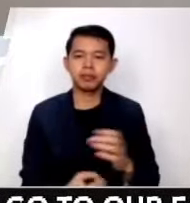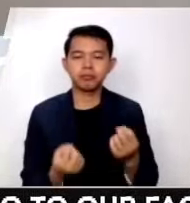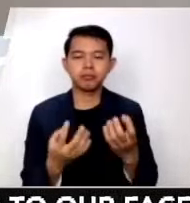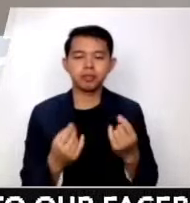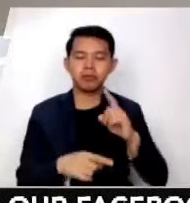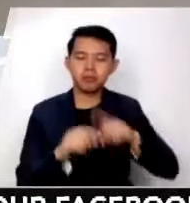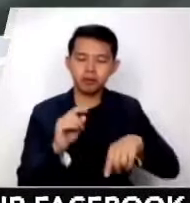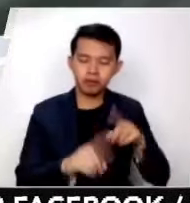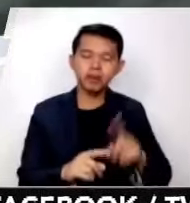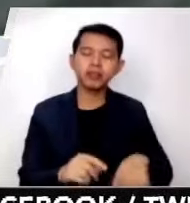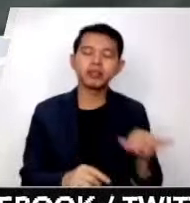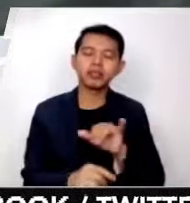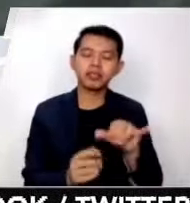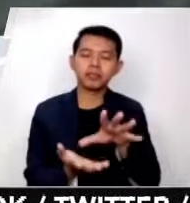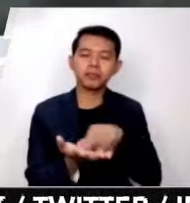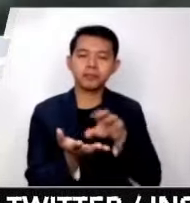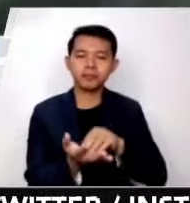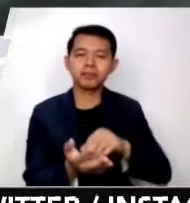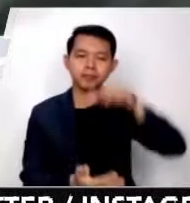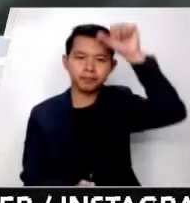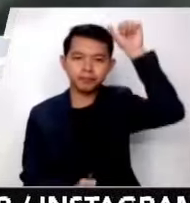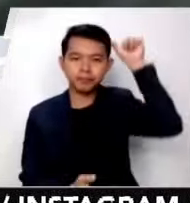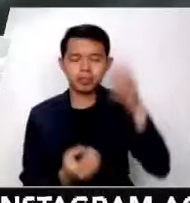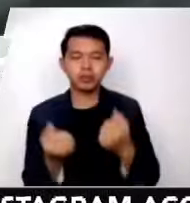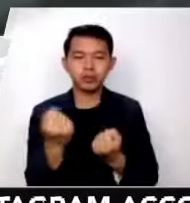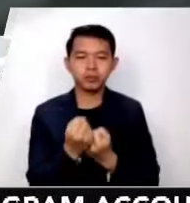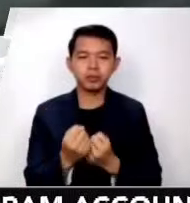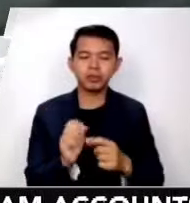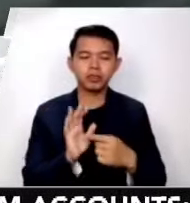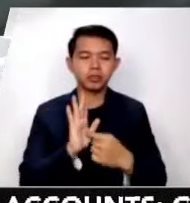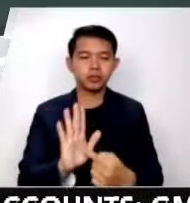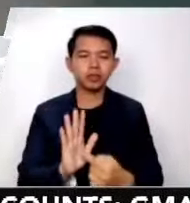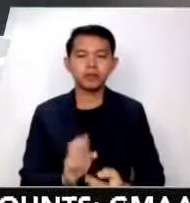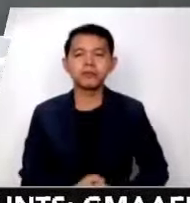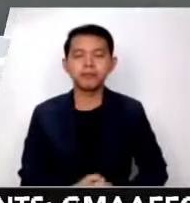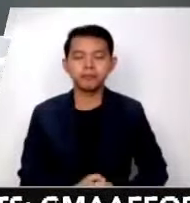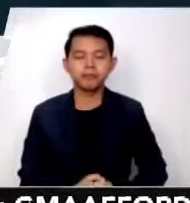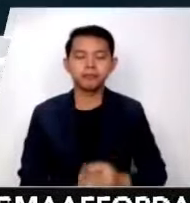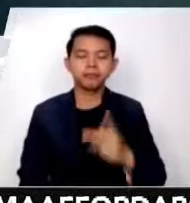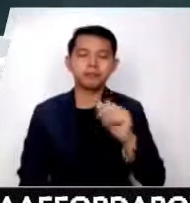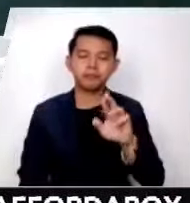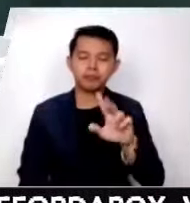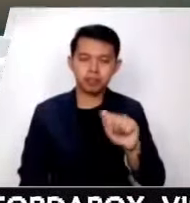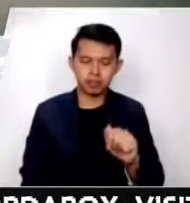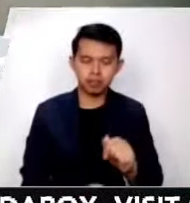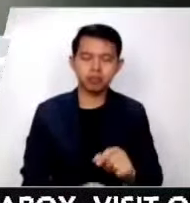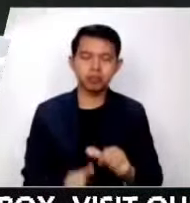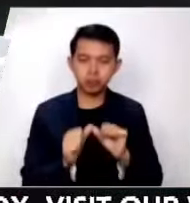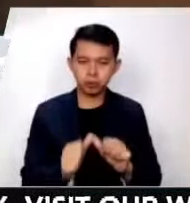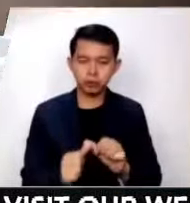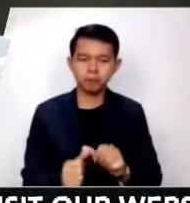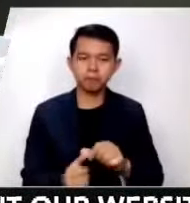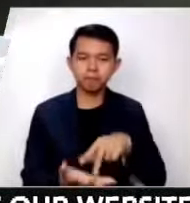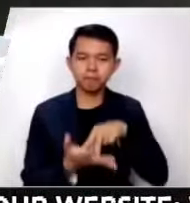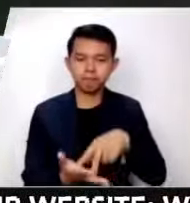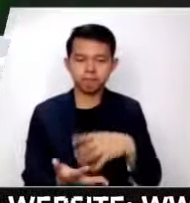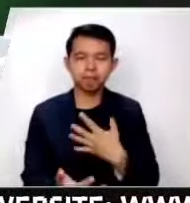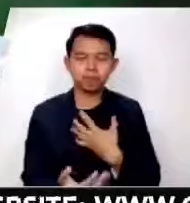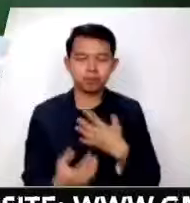rin. Mami Carla, maski bayan mo lang loob mo, hindi tayo bibigyan ng problema na hindi natin